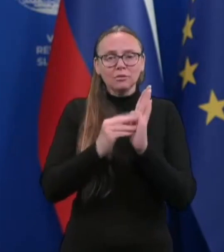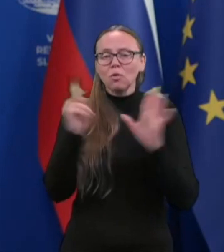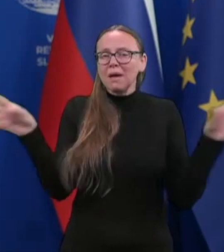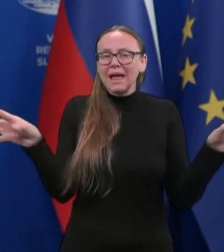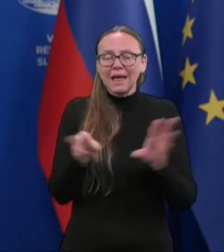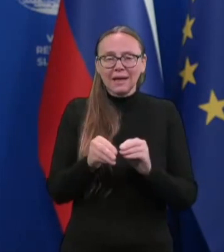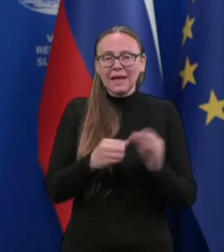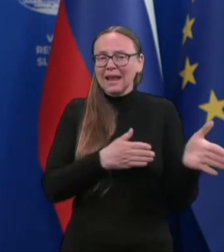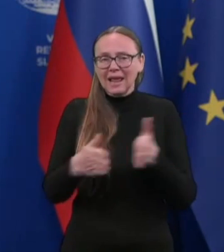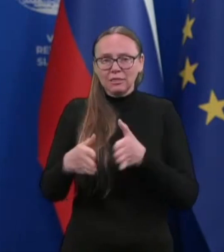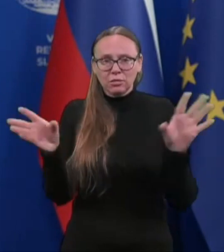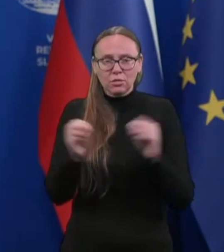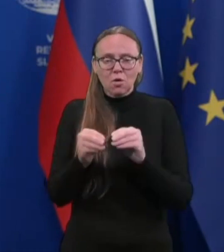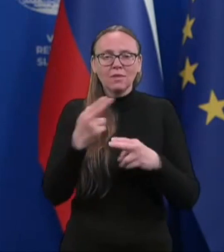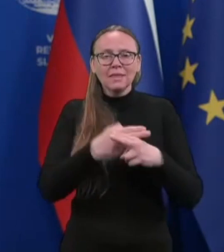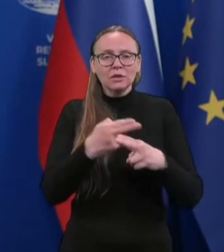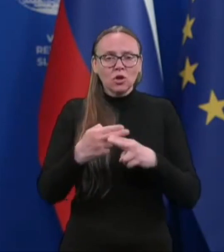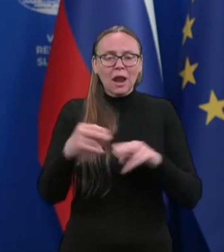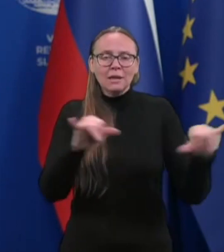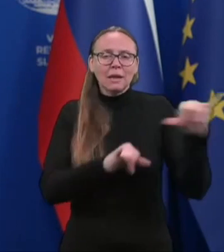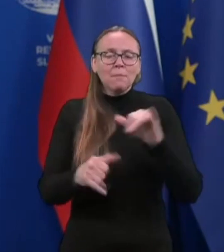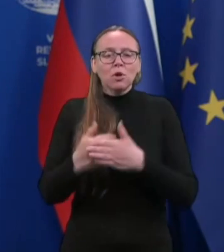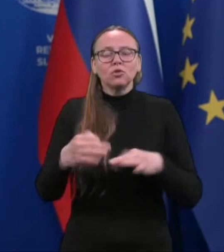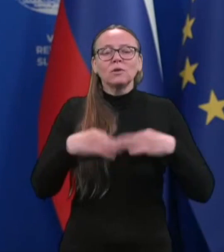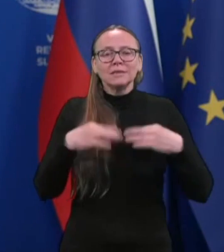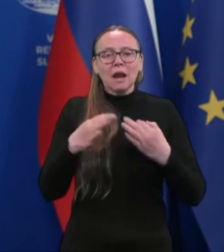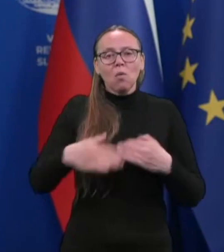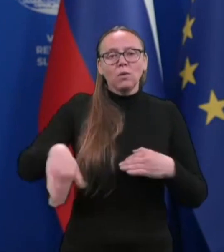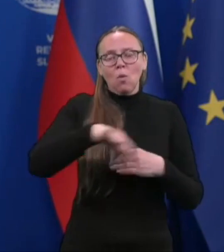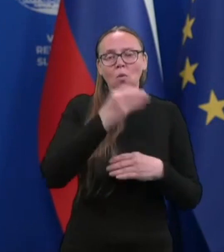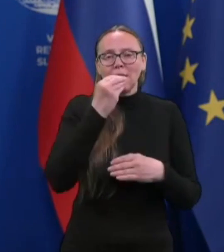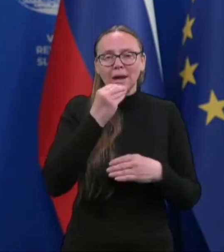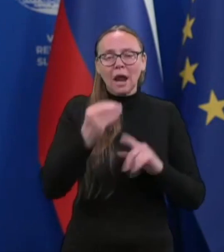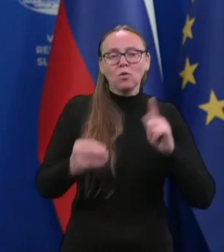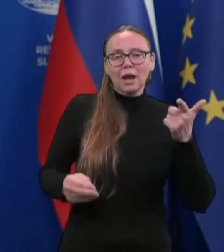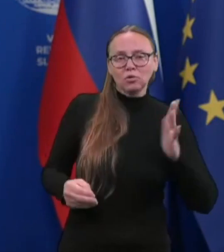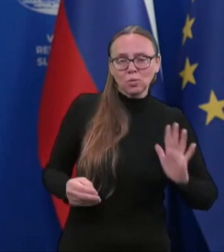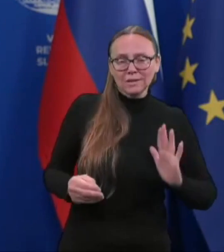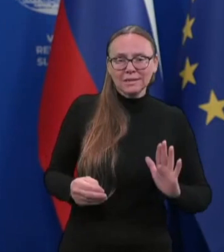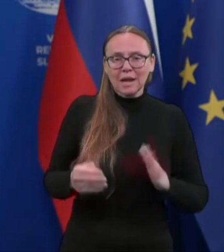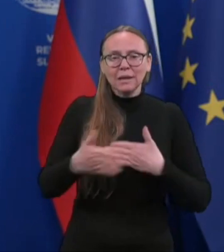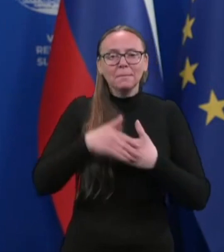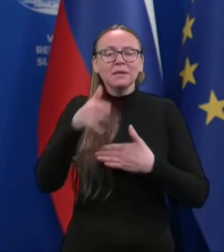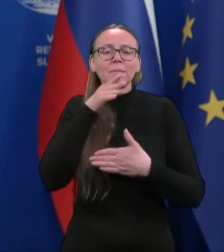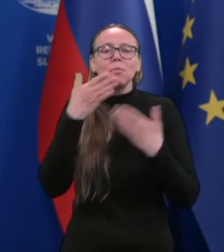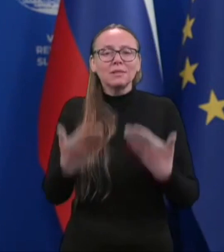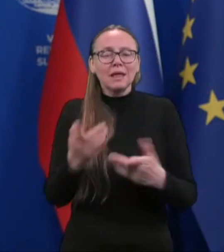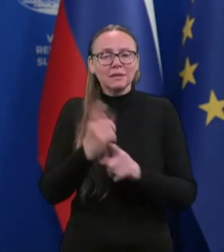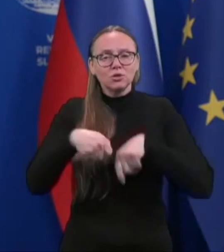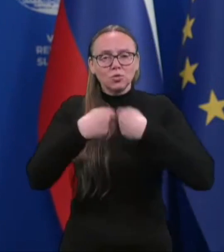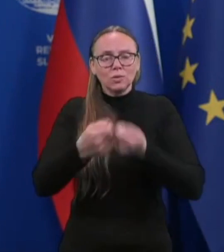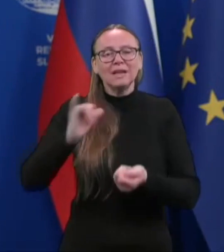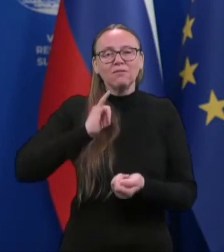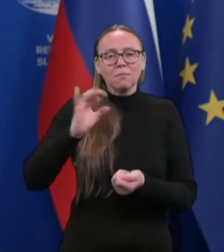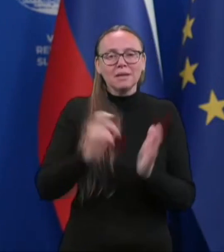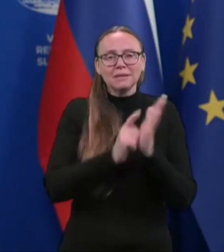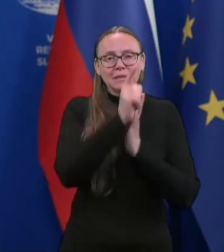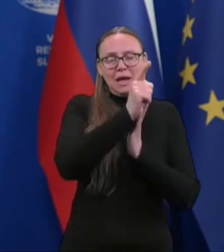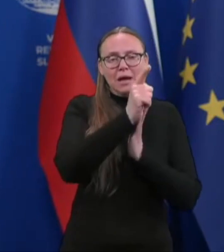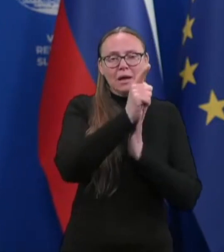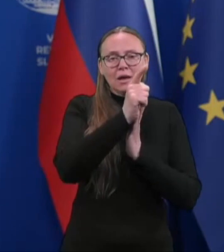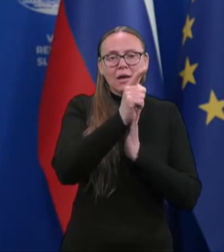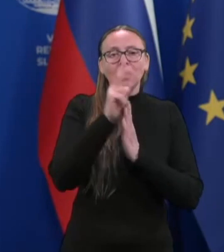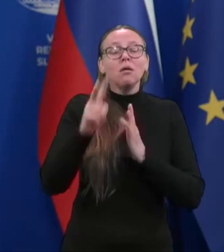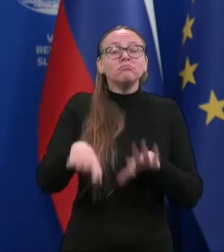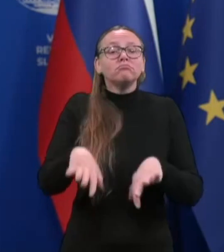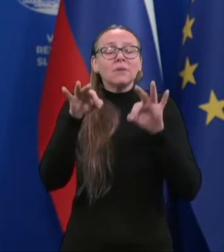zbira Nacionalni laboratorij za zdravje, okolje in hrano na drugi, pri čemer bo danes podana tudi informacija o rezultatih